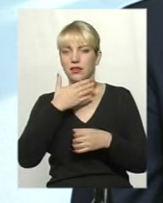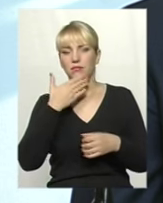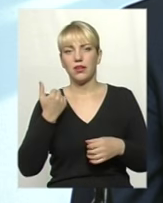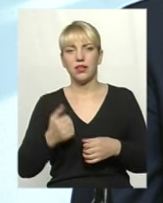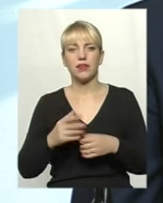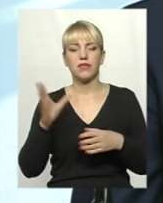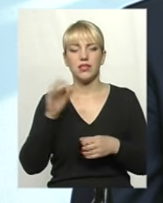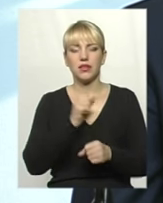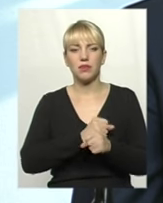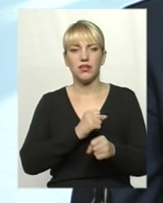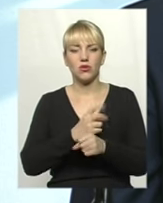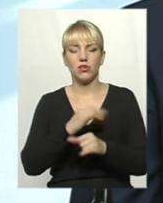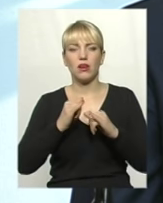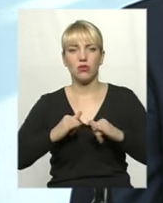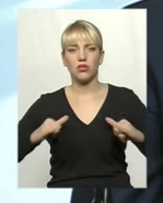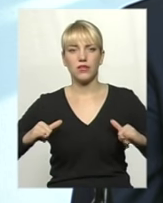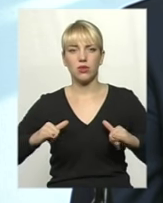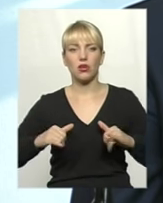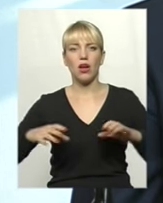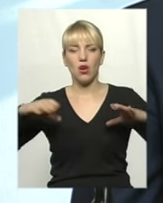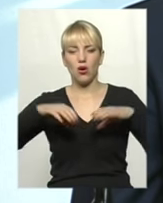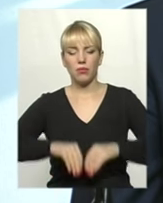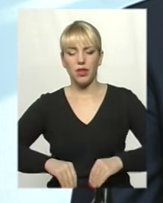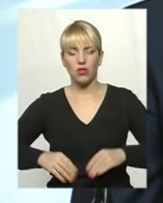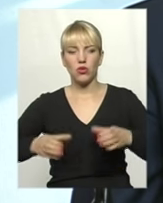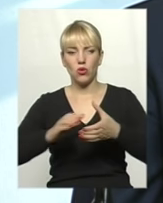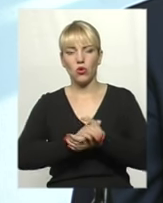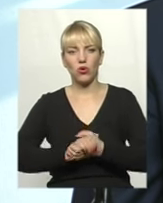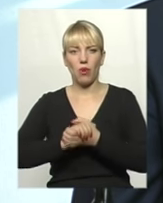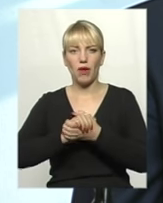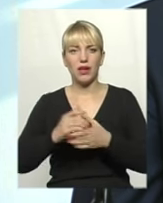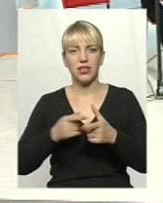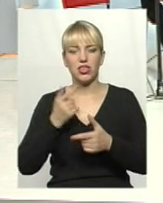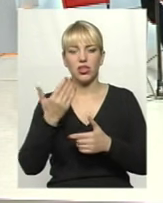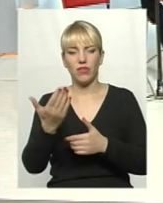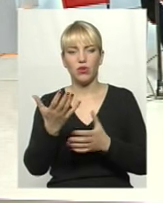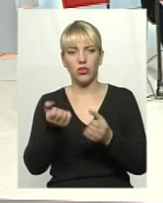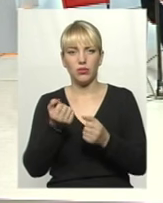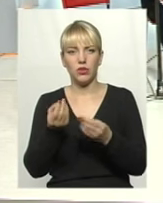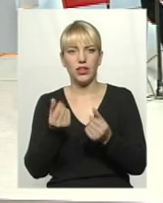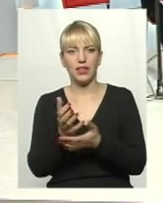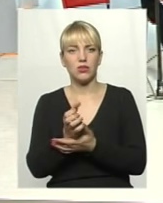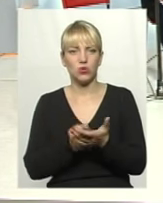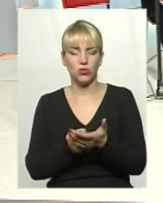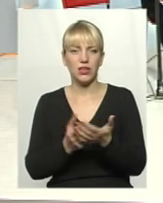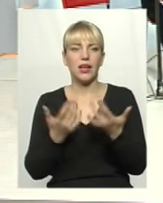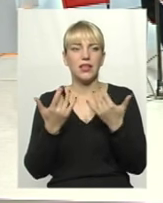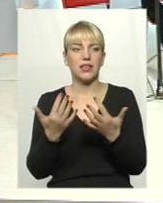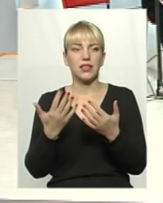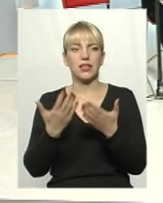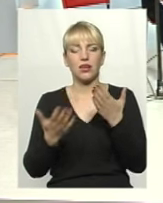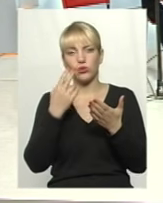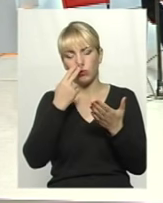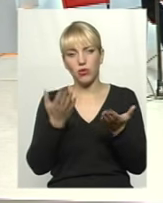другу. Всі працюють на розвиток об'єднаної громади. І таких... А чи отримали ви ресурс? Наскільки, от, якщо